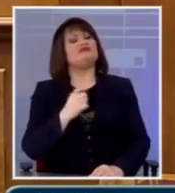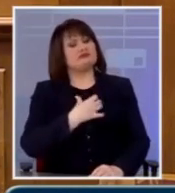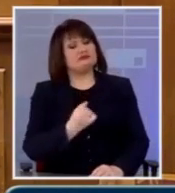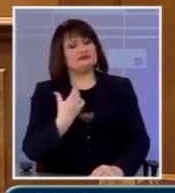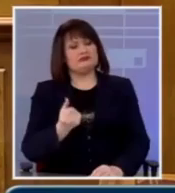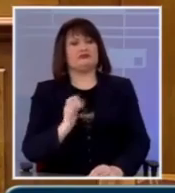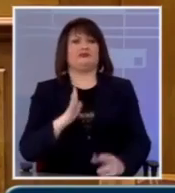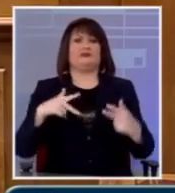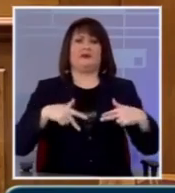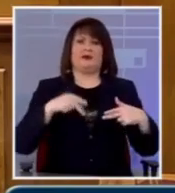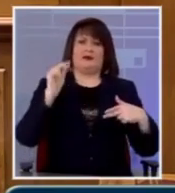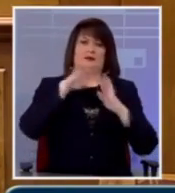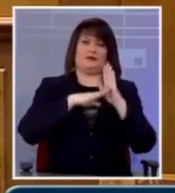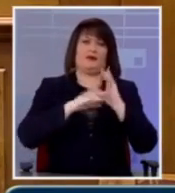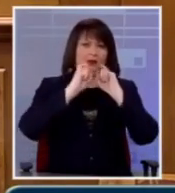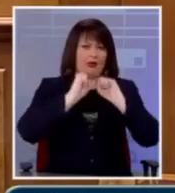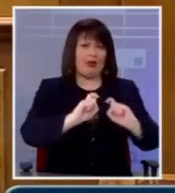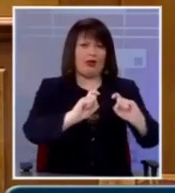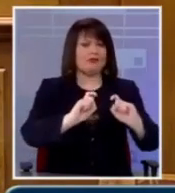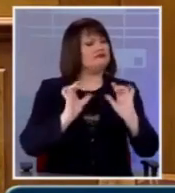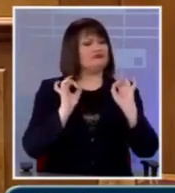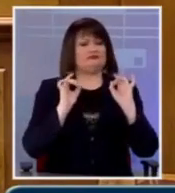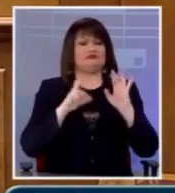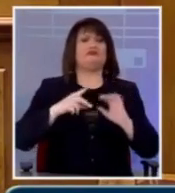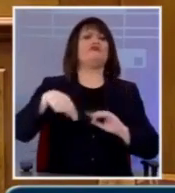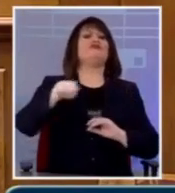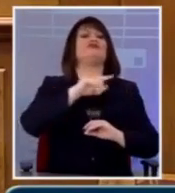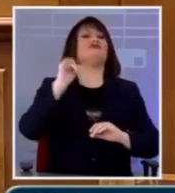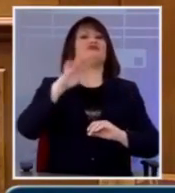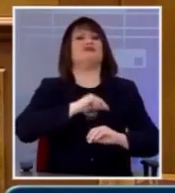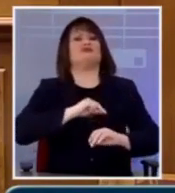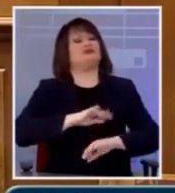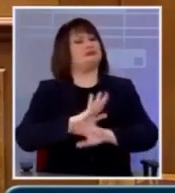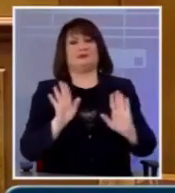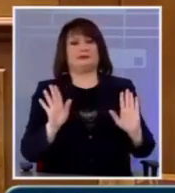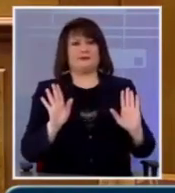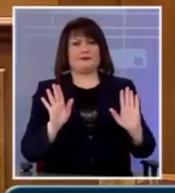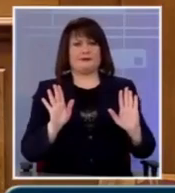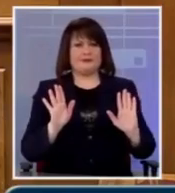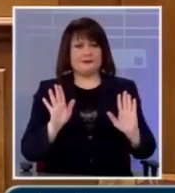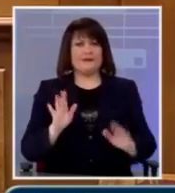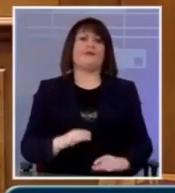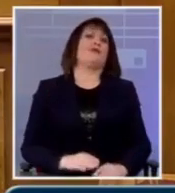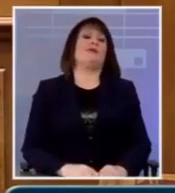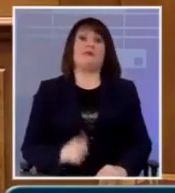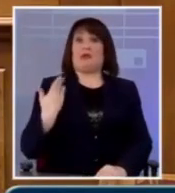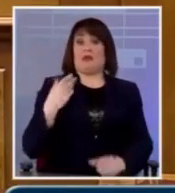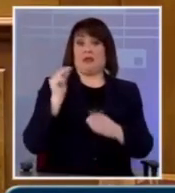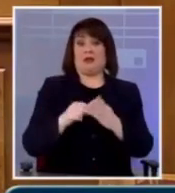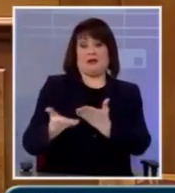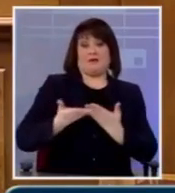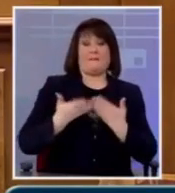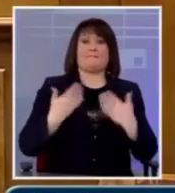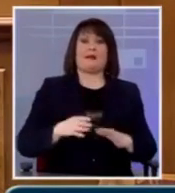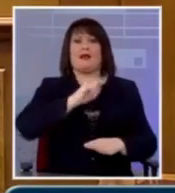κυβέρνηση χωρίς δεσμεύσεις και εξαρτήσεις από ποικιλώνυμα συμφέροντα και με νοπή λαϊκή εντολή